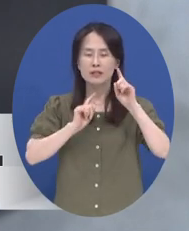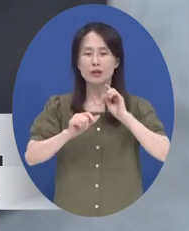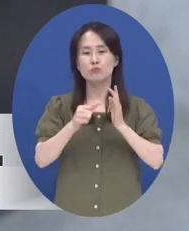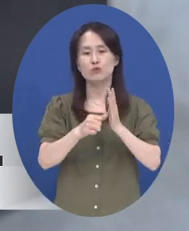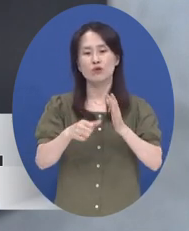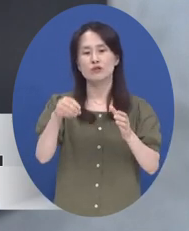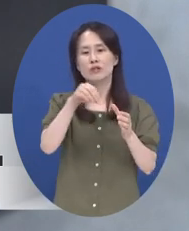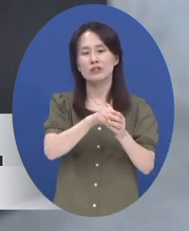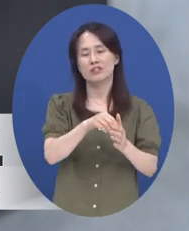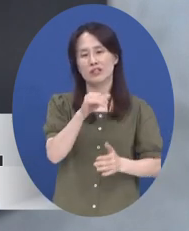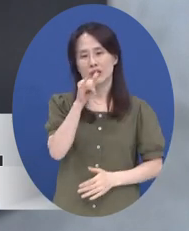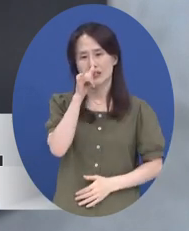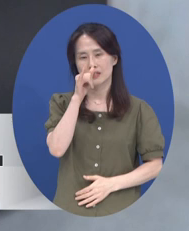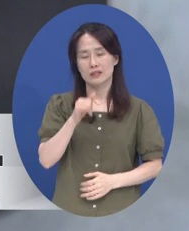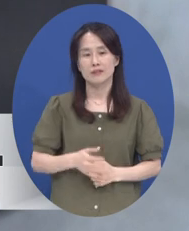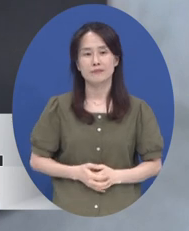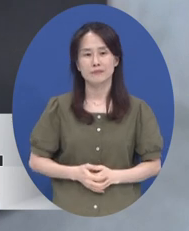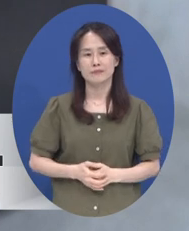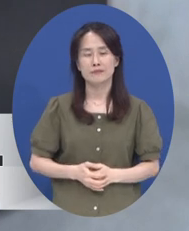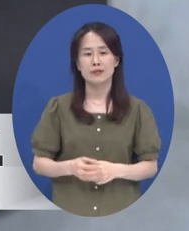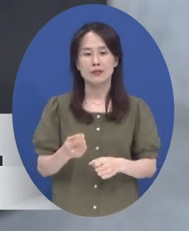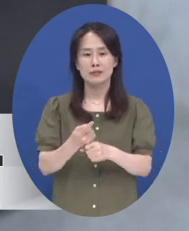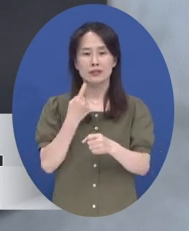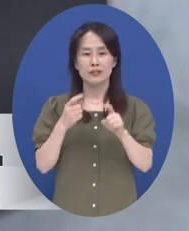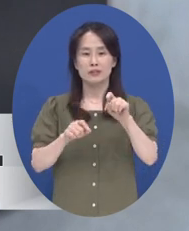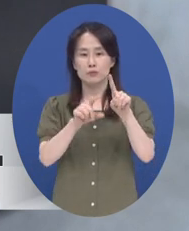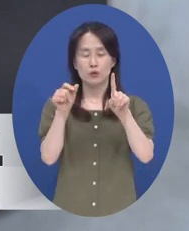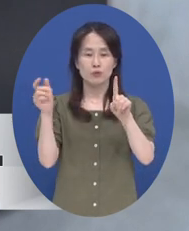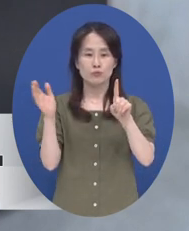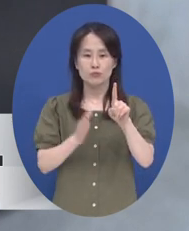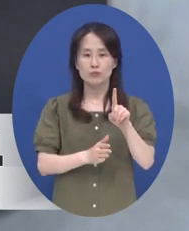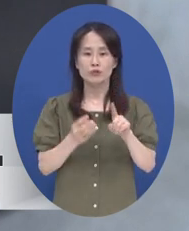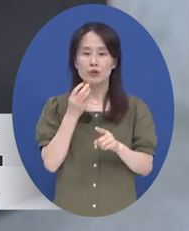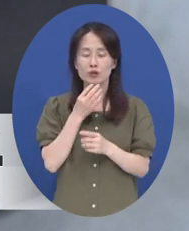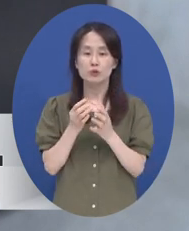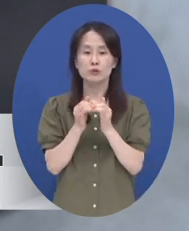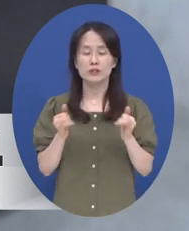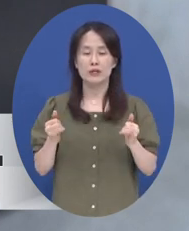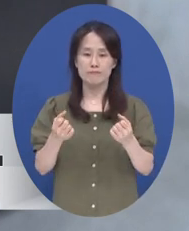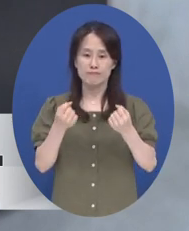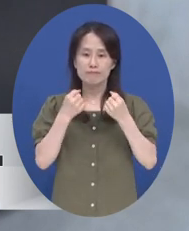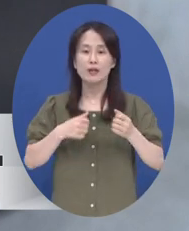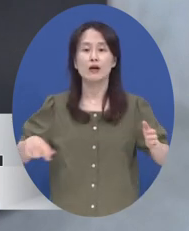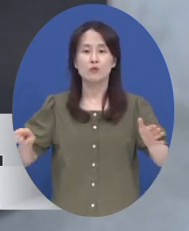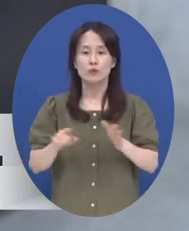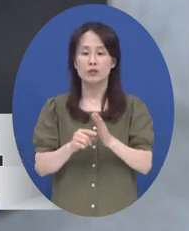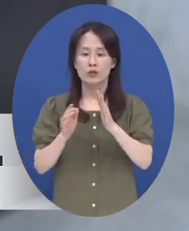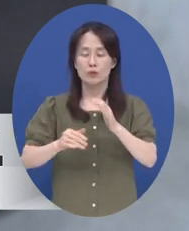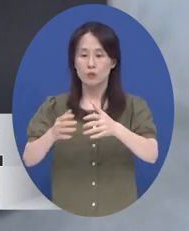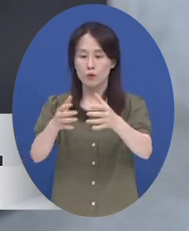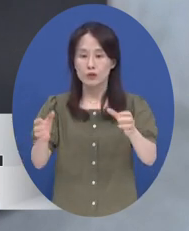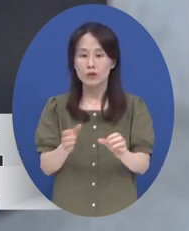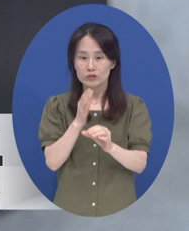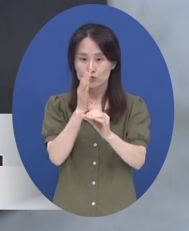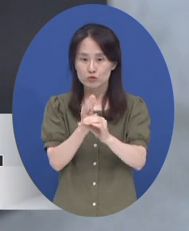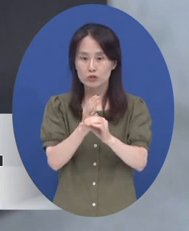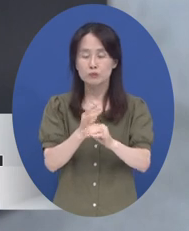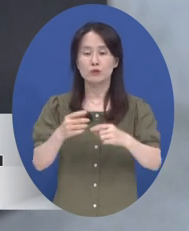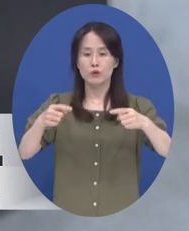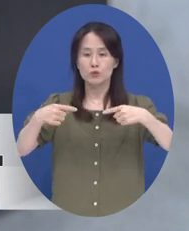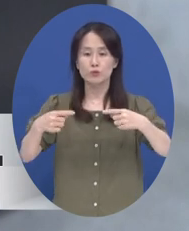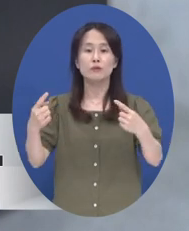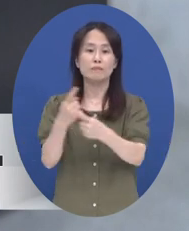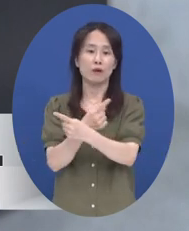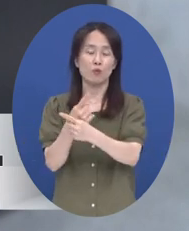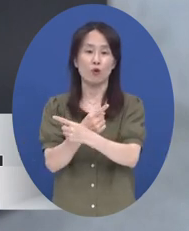사실 알고 계셨는지 요 지난해 11월부터 경기도가 도민들의 건강을 위해 돈을 공공기관의 조심 으로 감열지 교체에